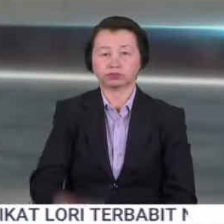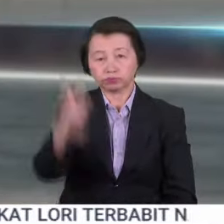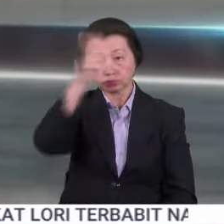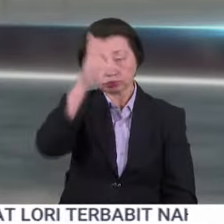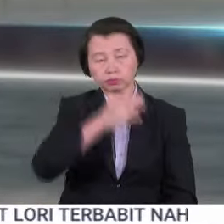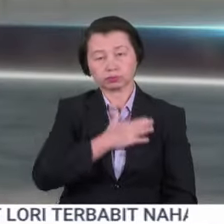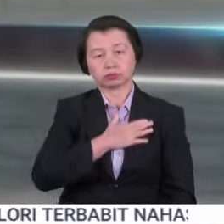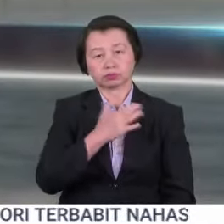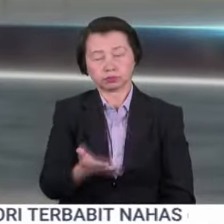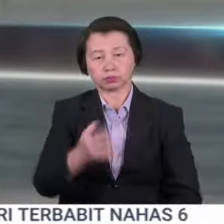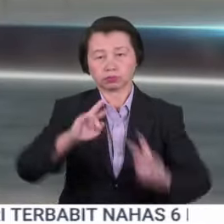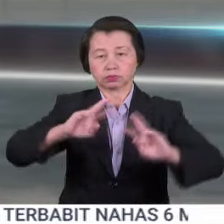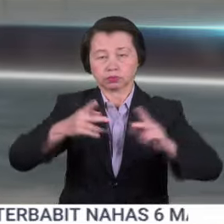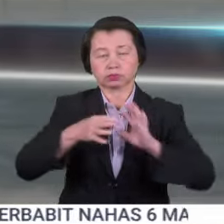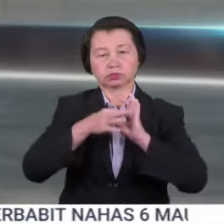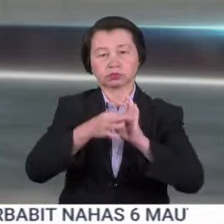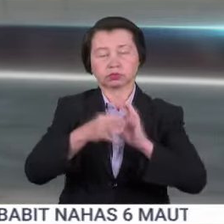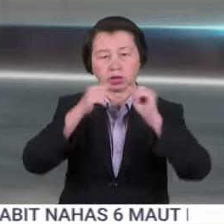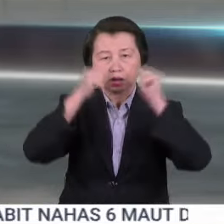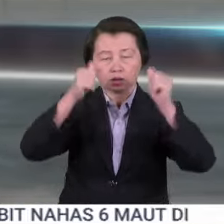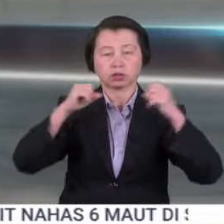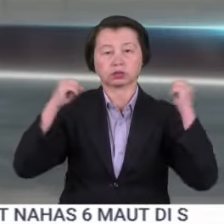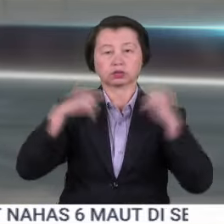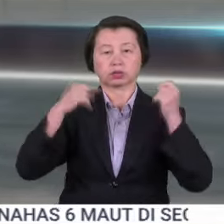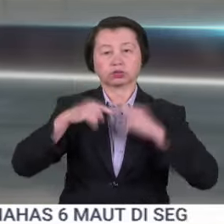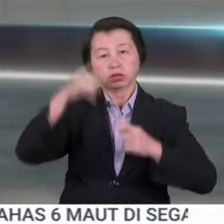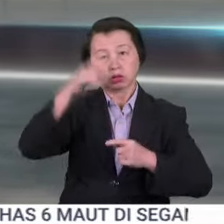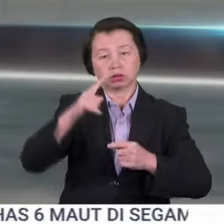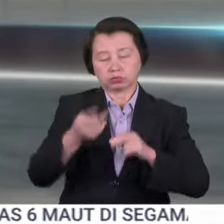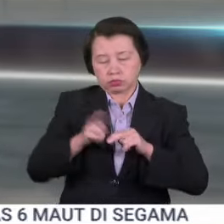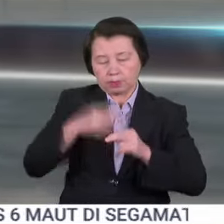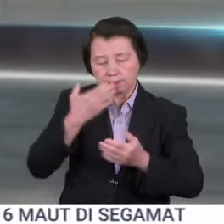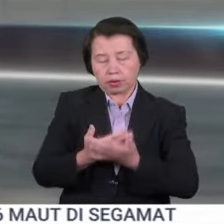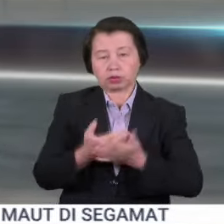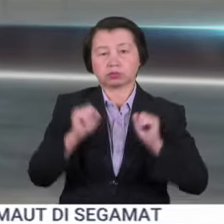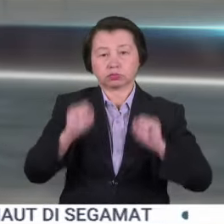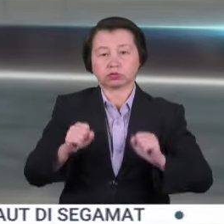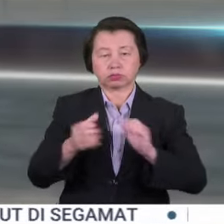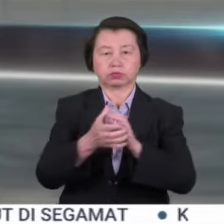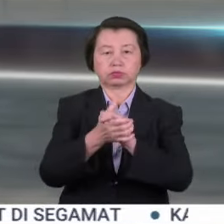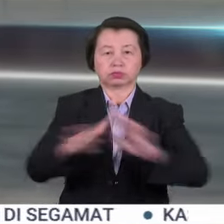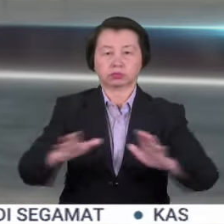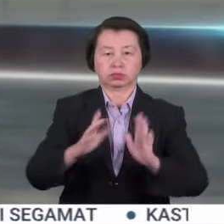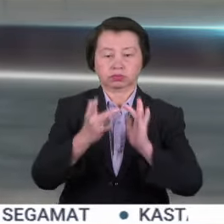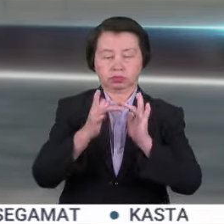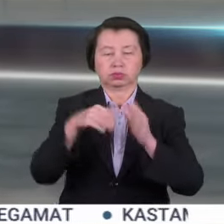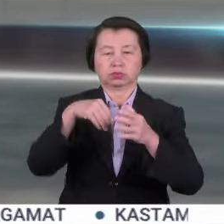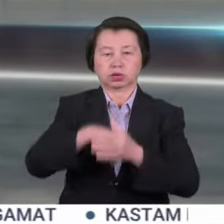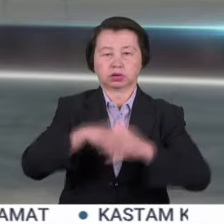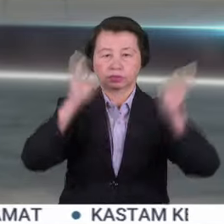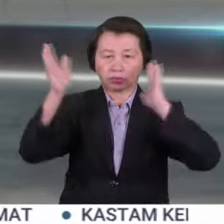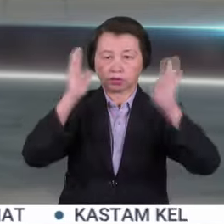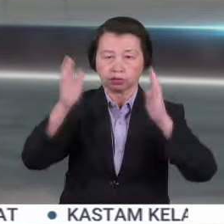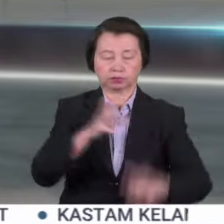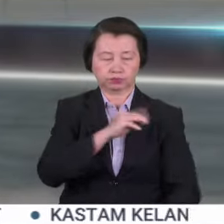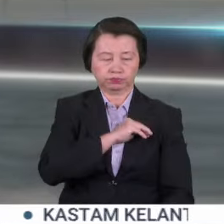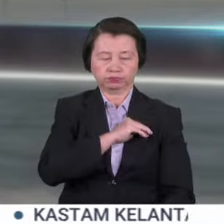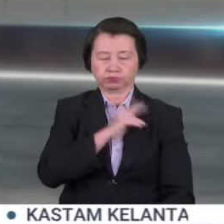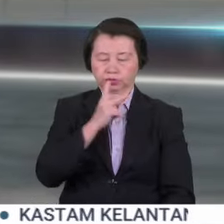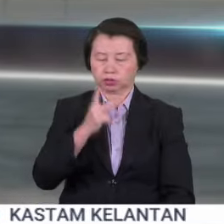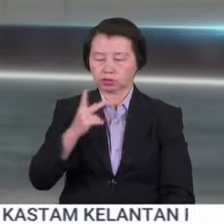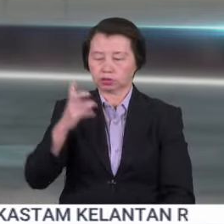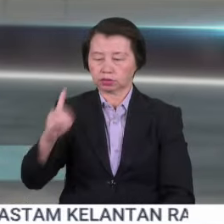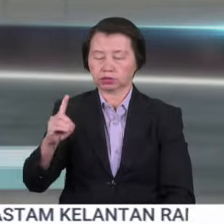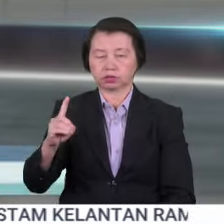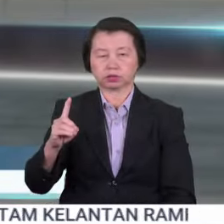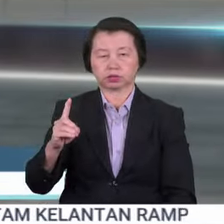Kerajaan komited mempertingkat kerjasama awam swasta bagi menambah baik keupayaan keselamatan cyber dalam negara. Menteri Komunikasi dan